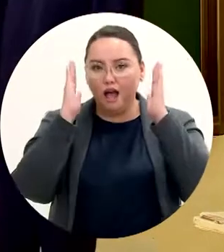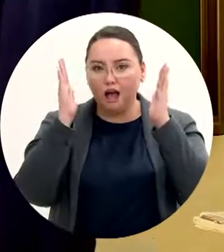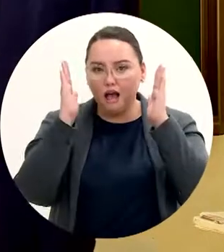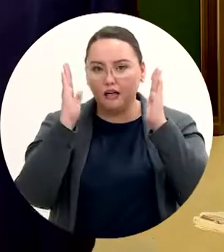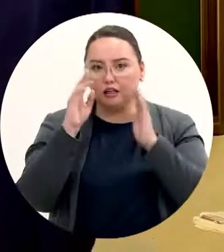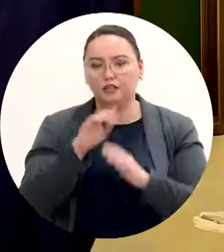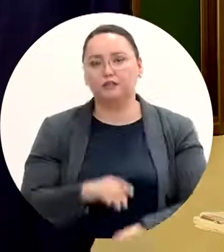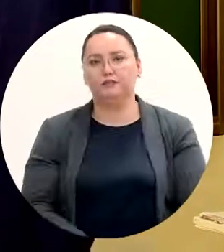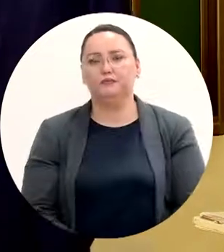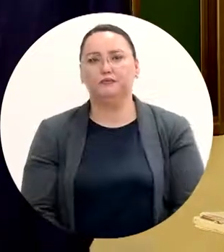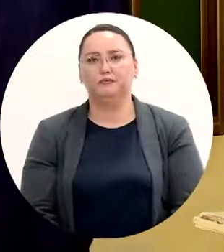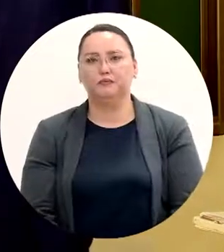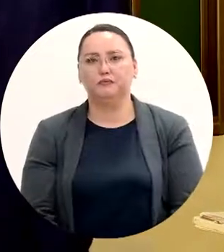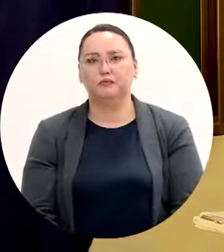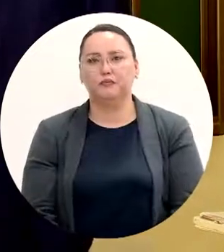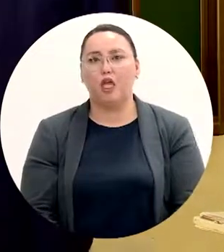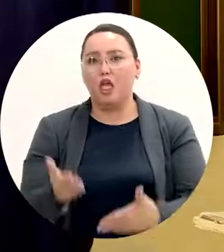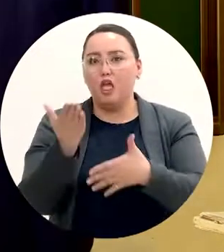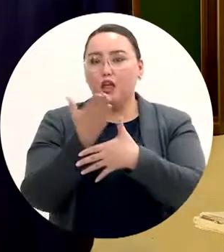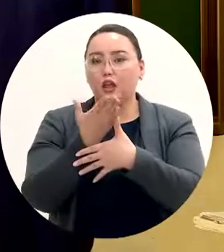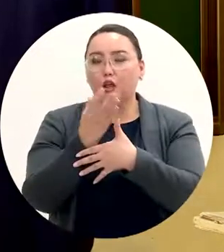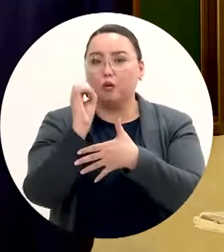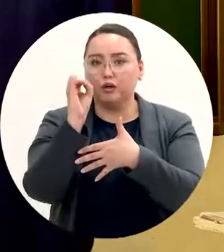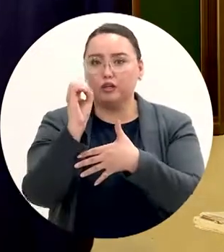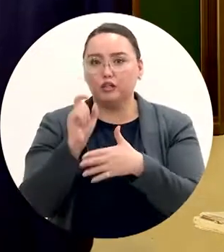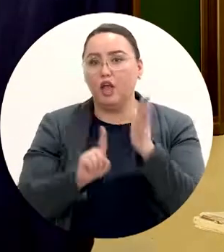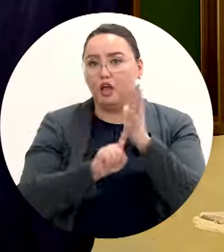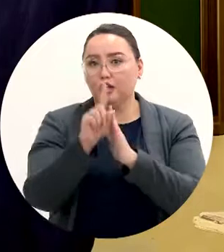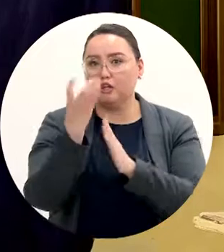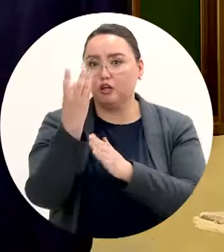За. За мөн анхаарах зүйл байдаг аа. Тэргүйн үед